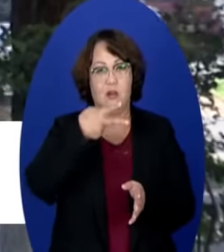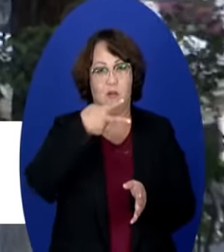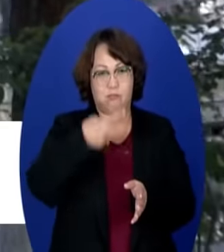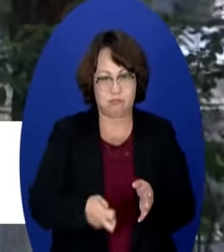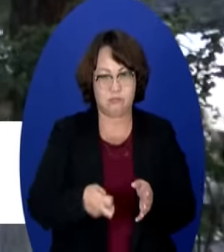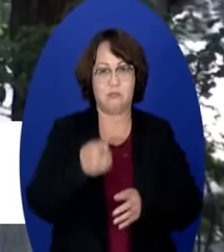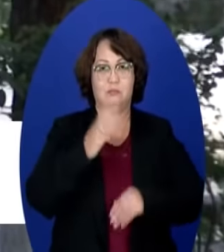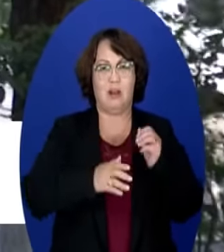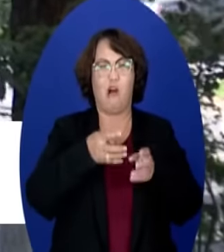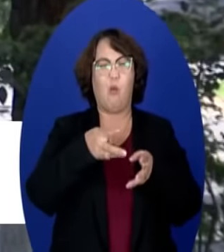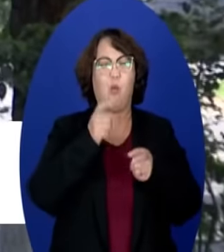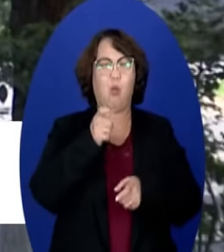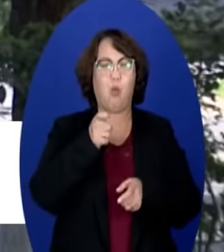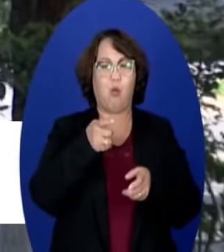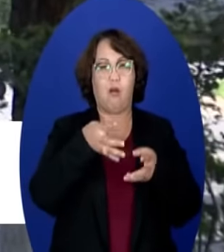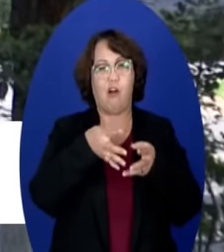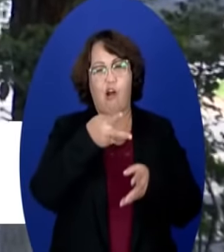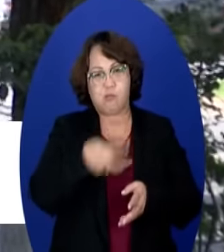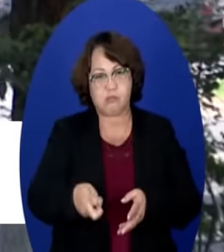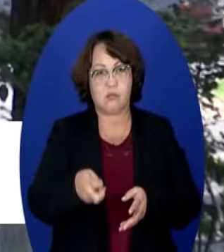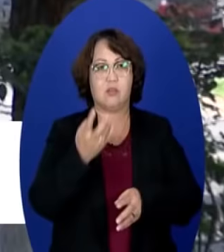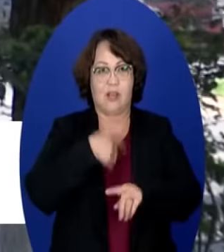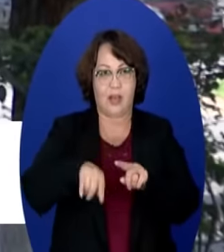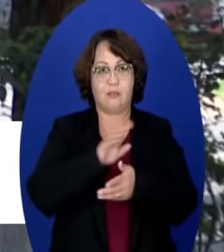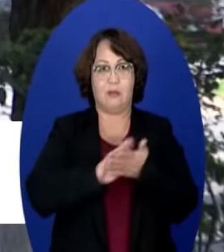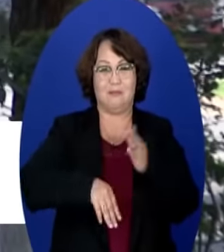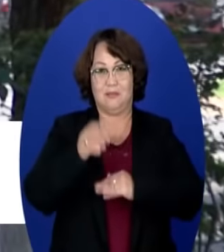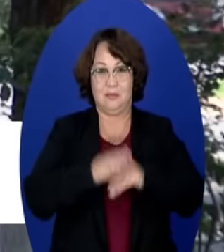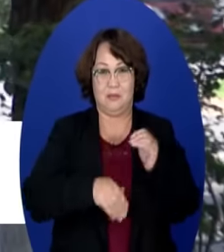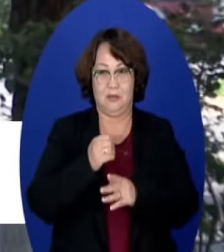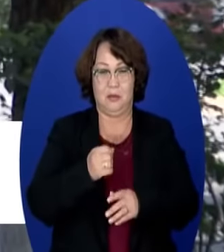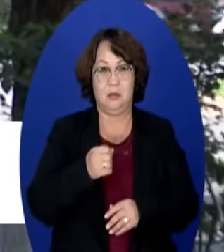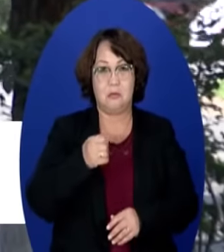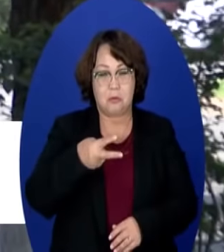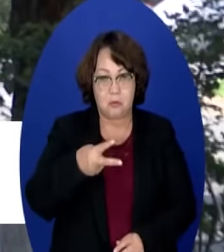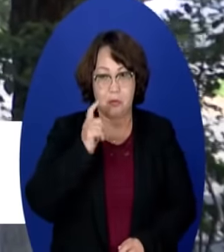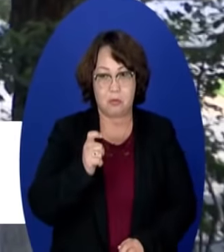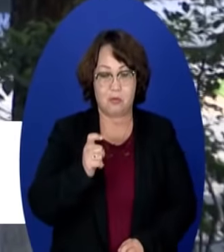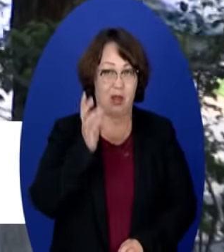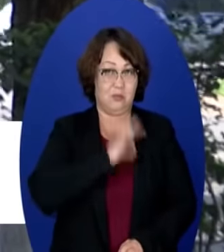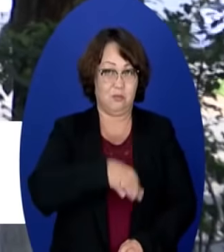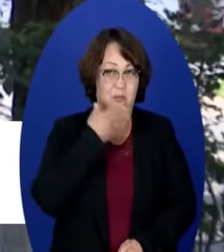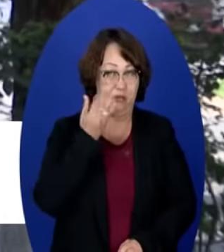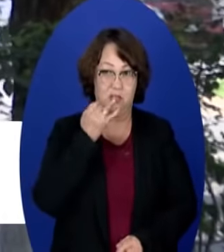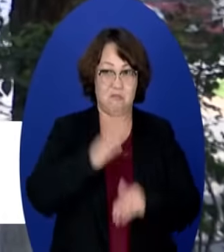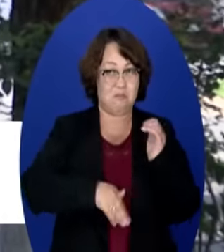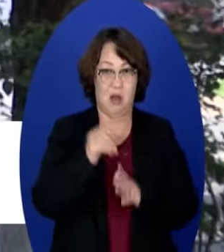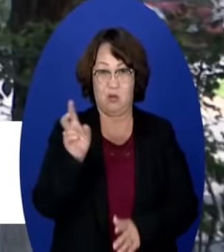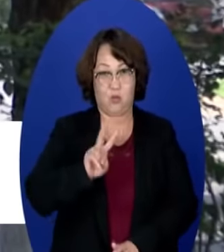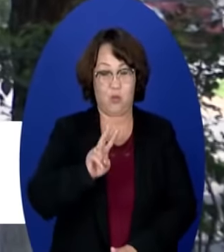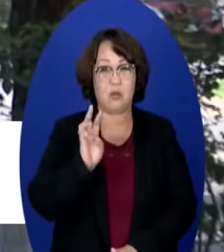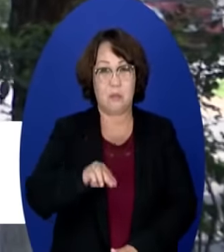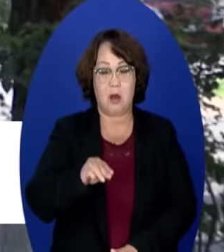барих одоо ямар ч тийм одоо ашиггүй юм дээр бол арахгүй шүү дээ. Тэгэхээр бас нэг талаасаа